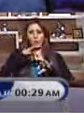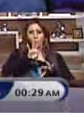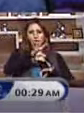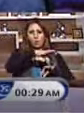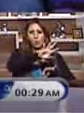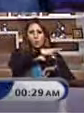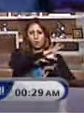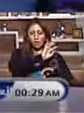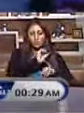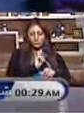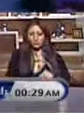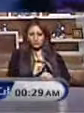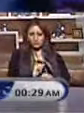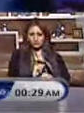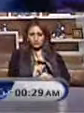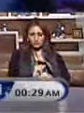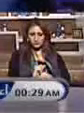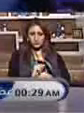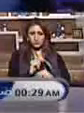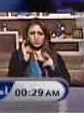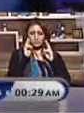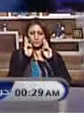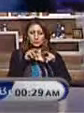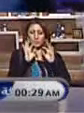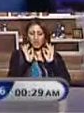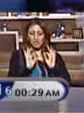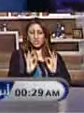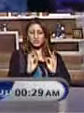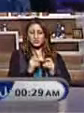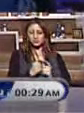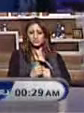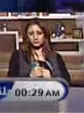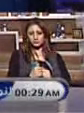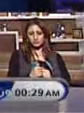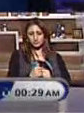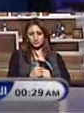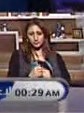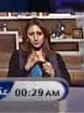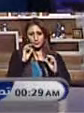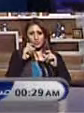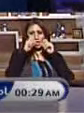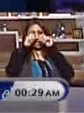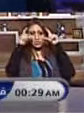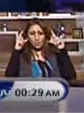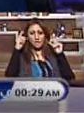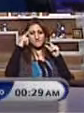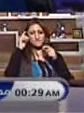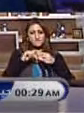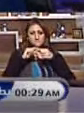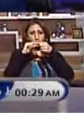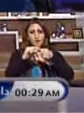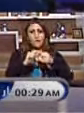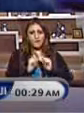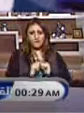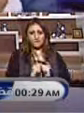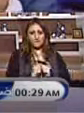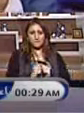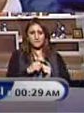المهم لو توجهنا نحن الاثنين لتوضيح ما يقوم به العدو